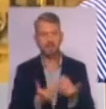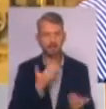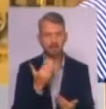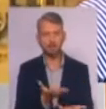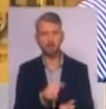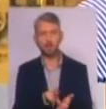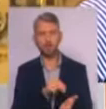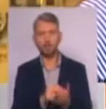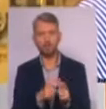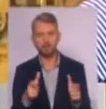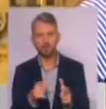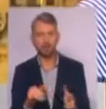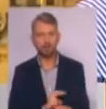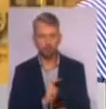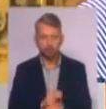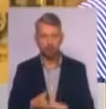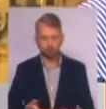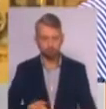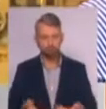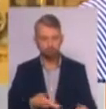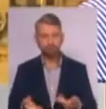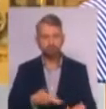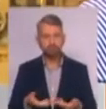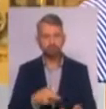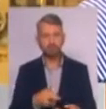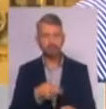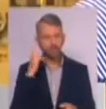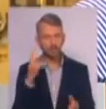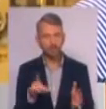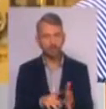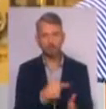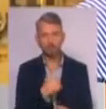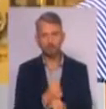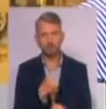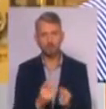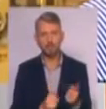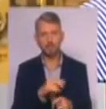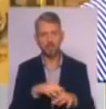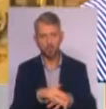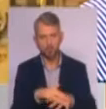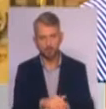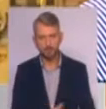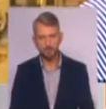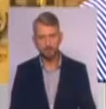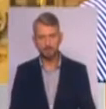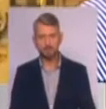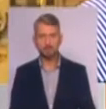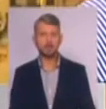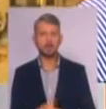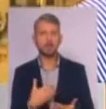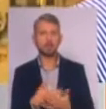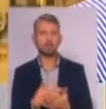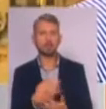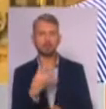копії платіжок і йшли ногами як депутат в «Київенерго» і нам робили перерахунок. Угу. Десь близько